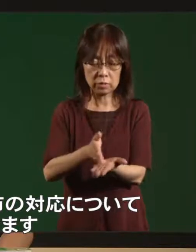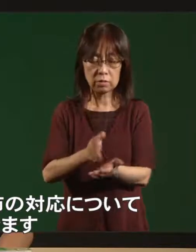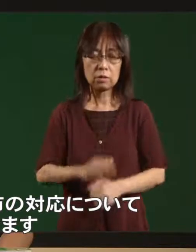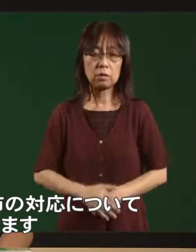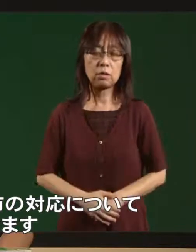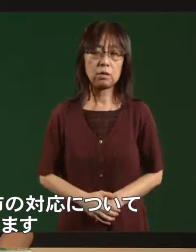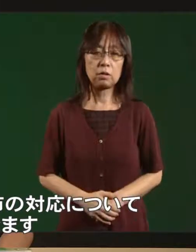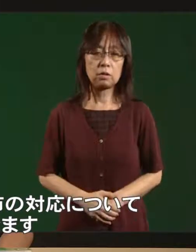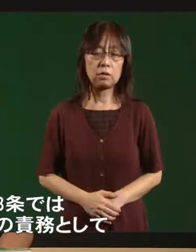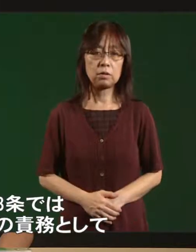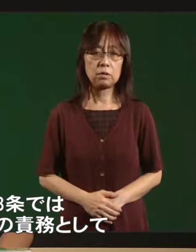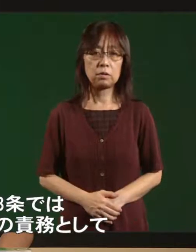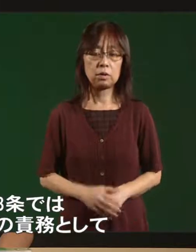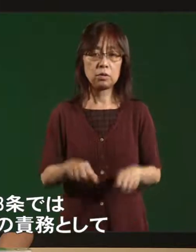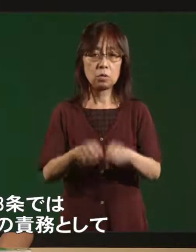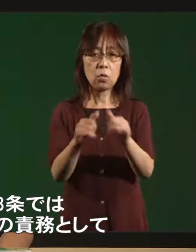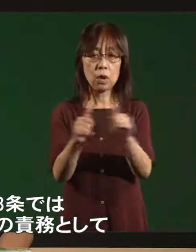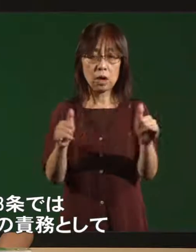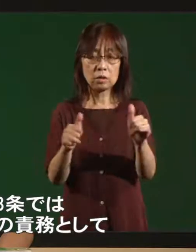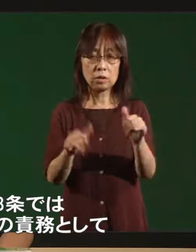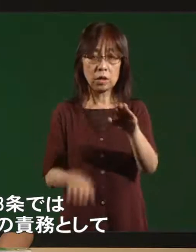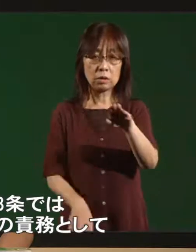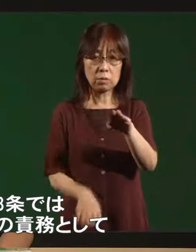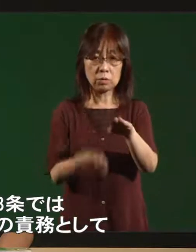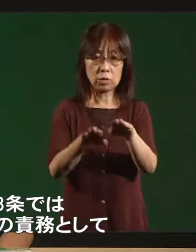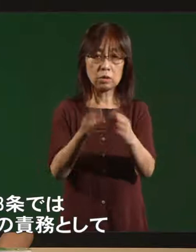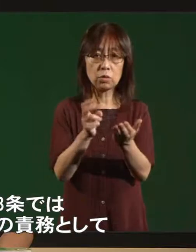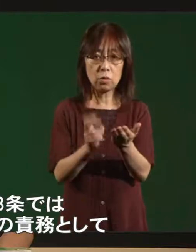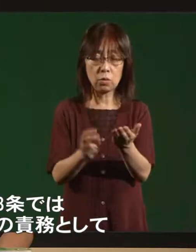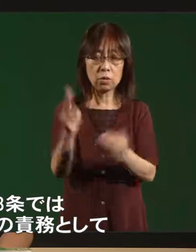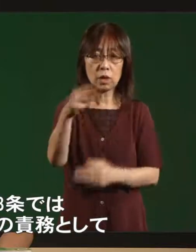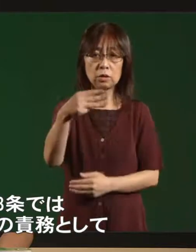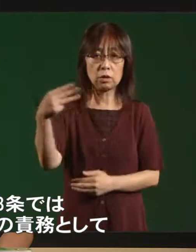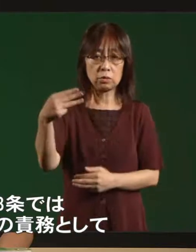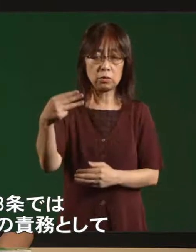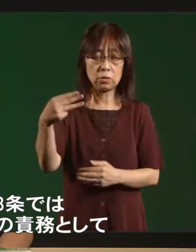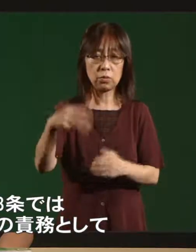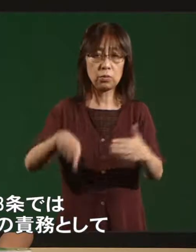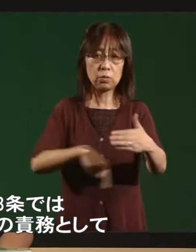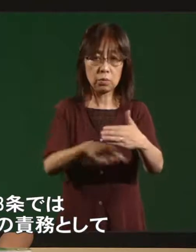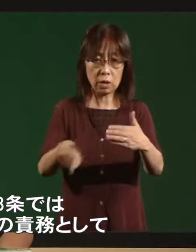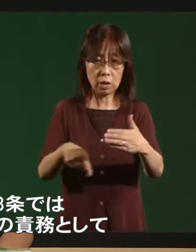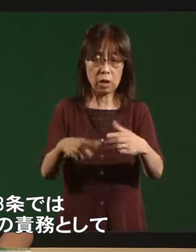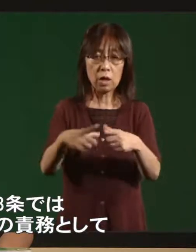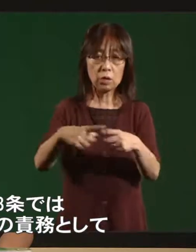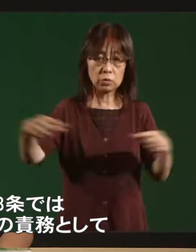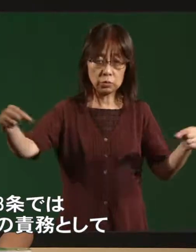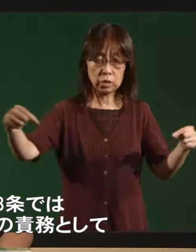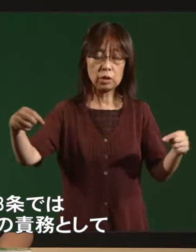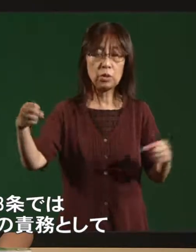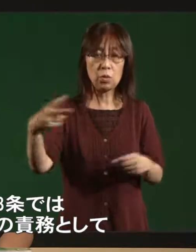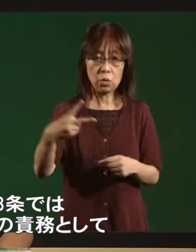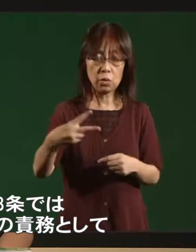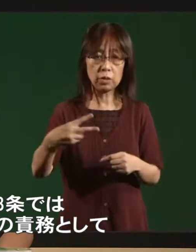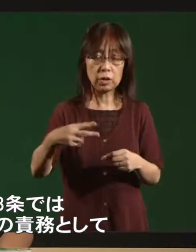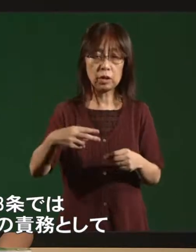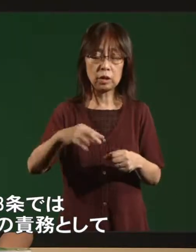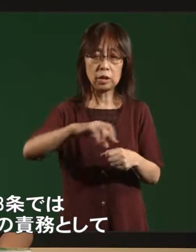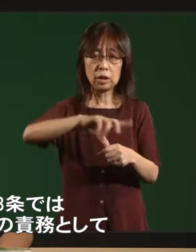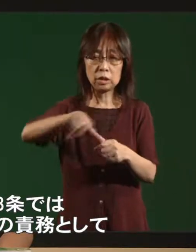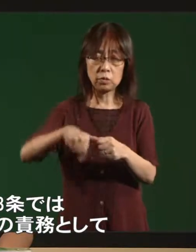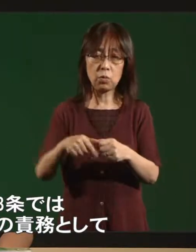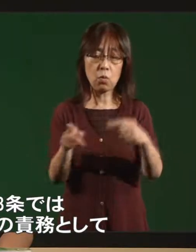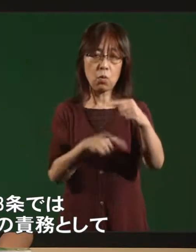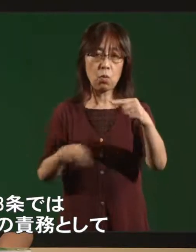ます障害者差別解消法第3条では国及び地方公共団体の